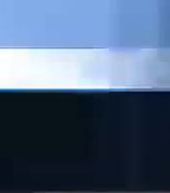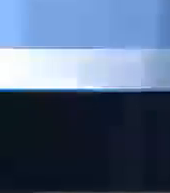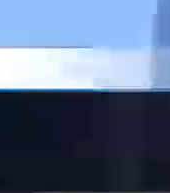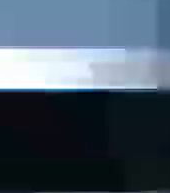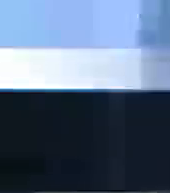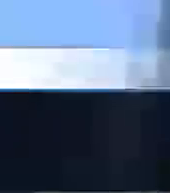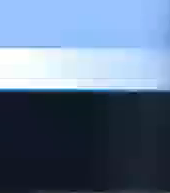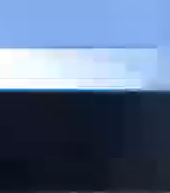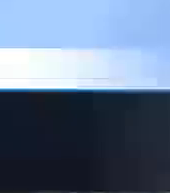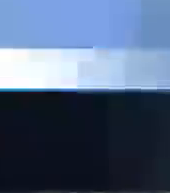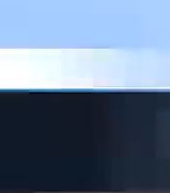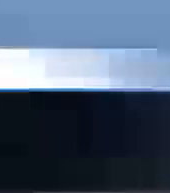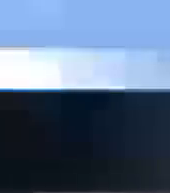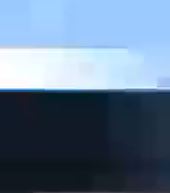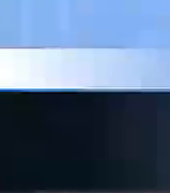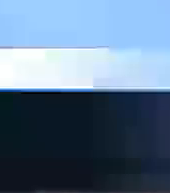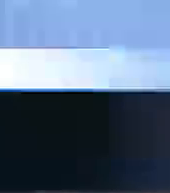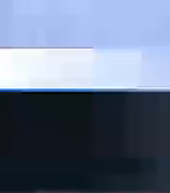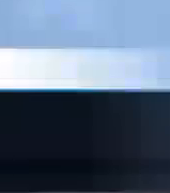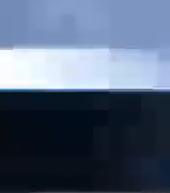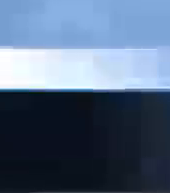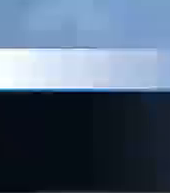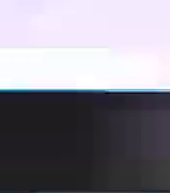네, 안녕하십니까. 저는 더불어민주당